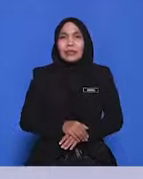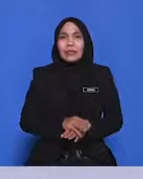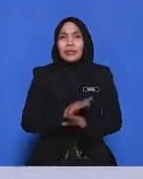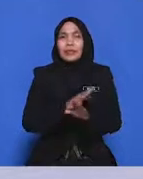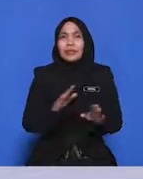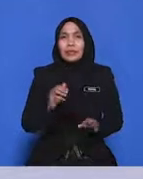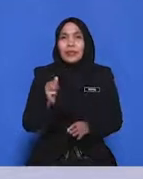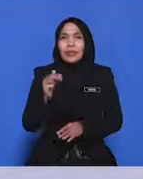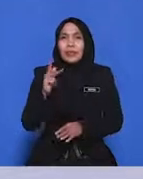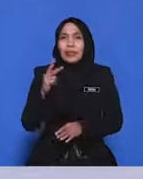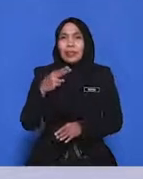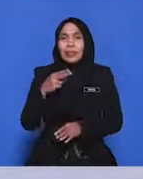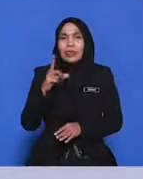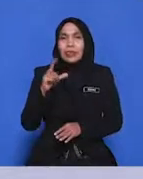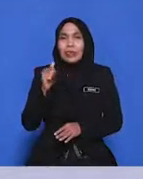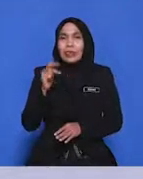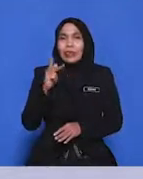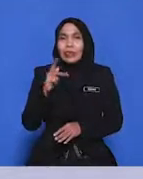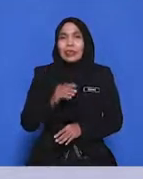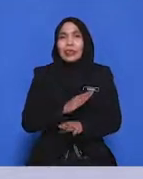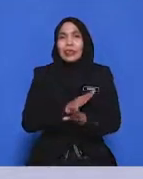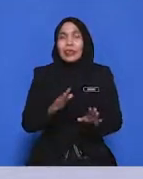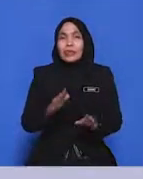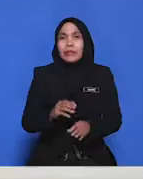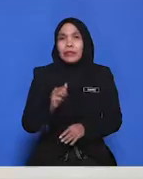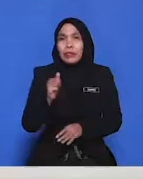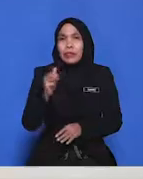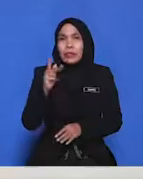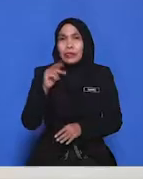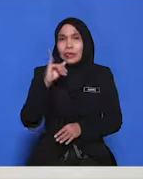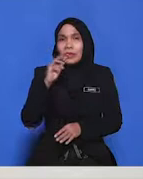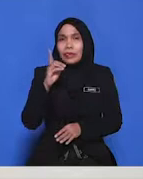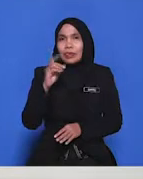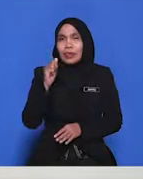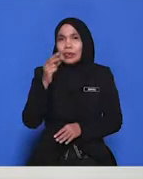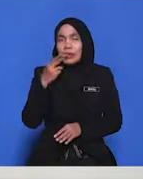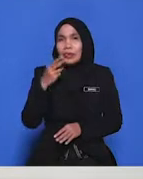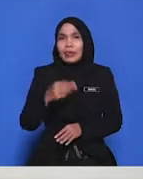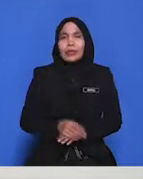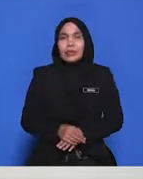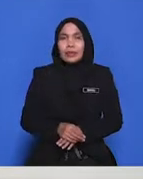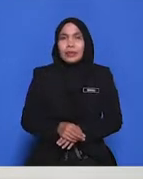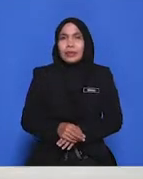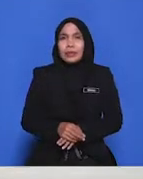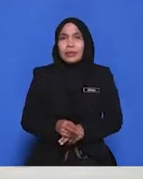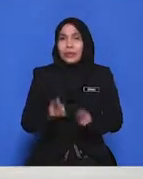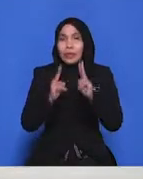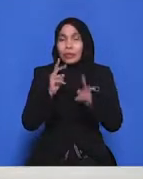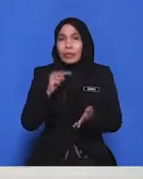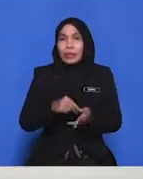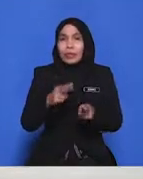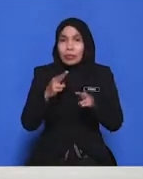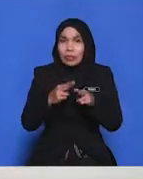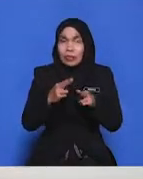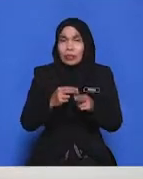akidah tanpa kefahaman yang benar. Ungkapan ini sangat ringkas tetapi